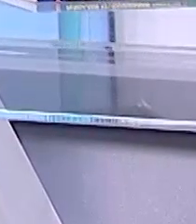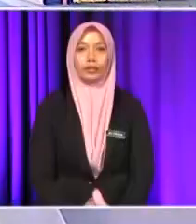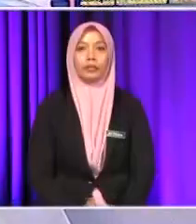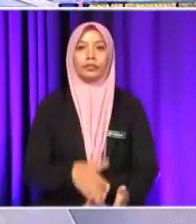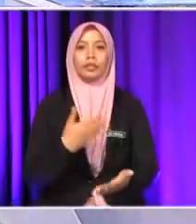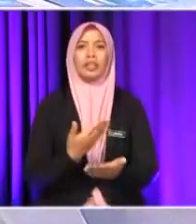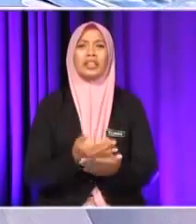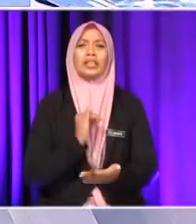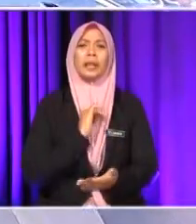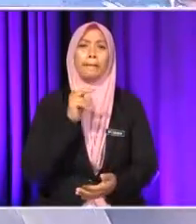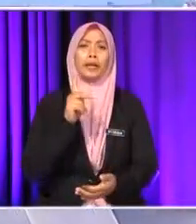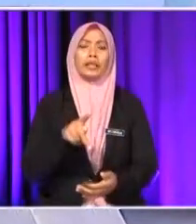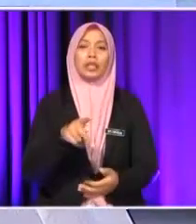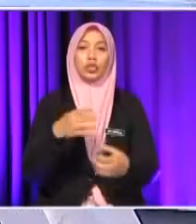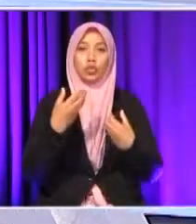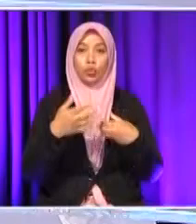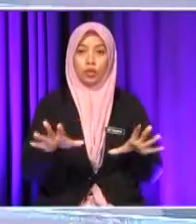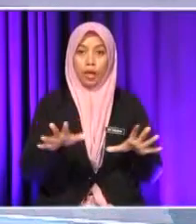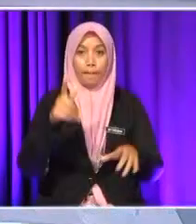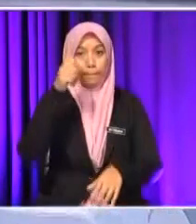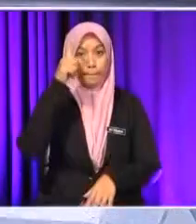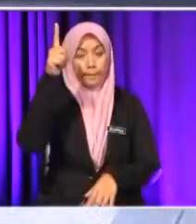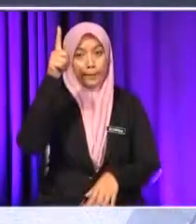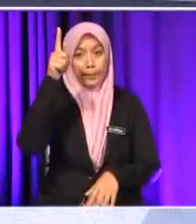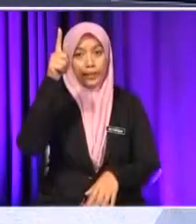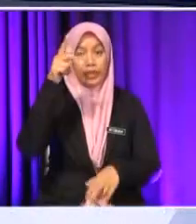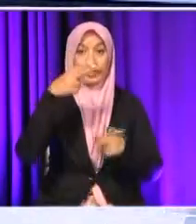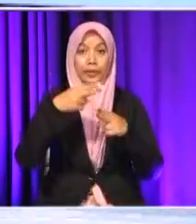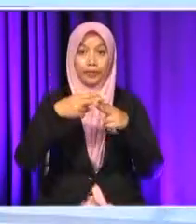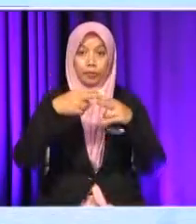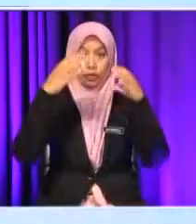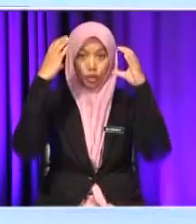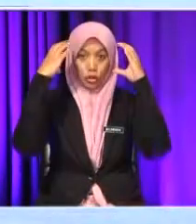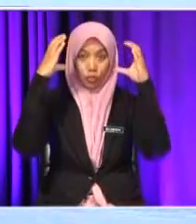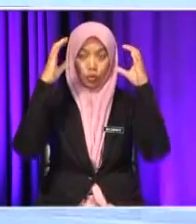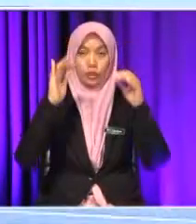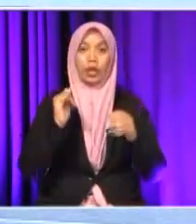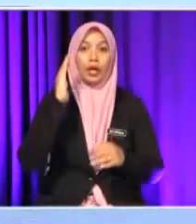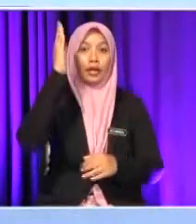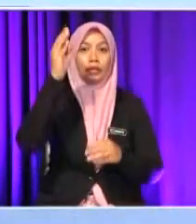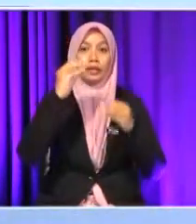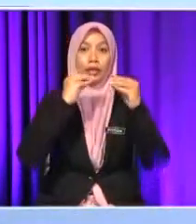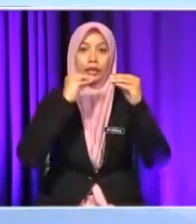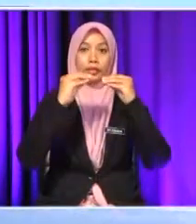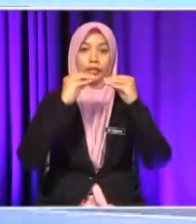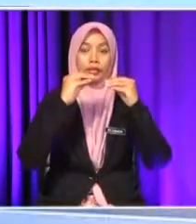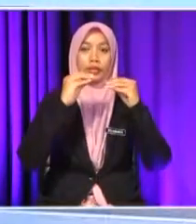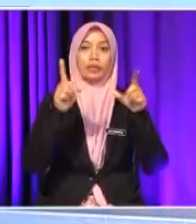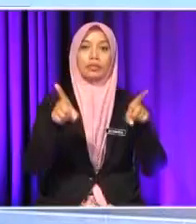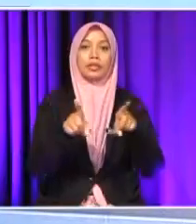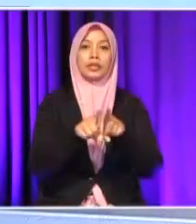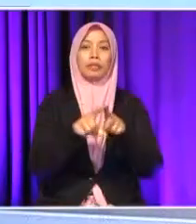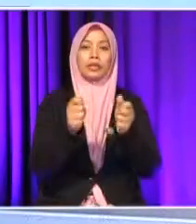Saya pasti anda pun sudah melihat profil guru yang akan mengajar kita kali ini. Inilah dia, tak lain tak bukan, kita bersama